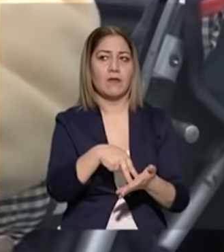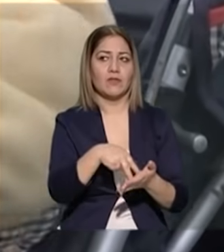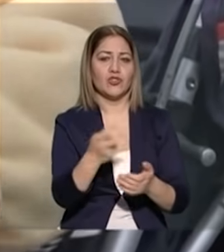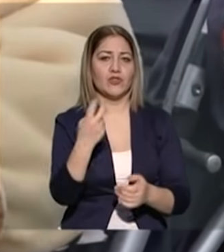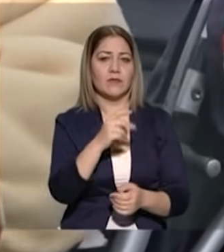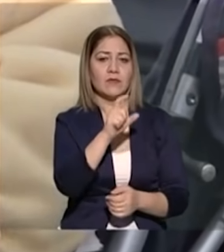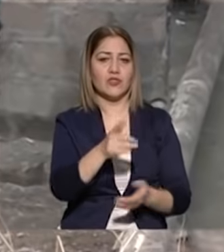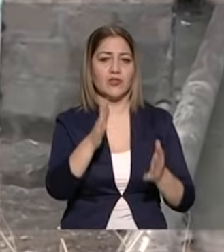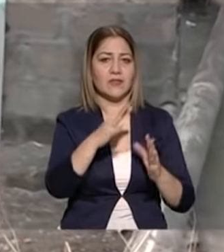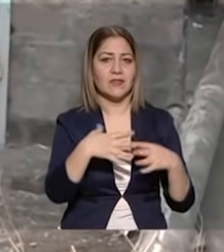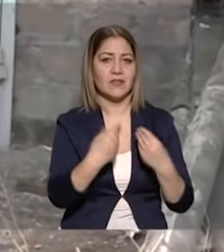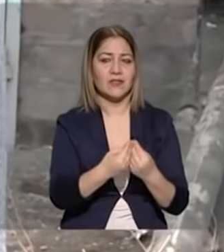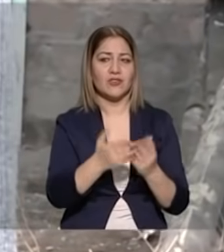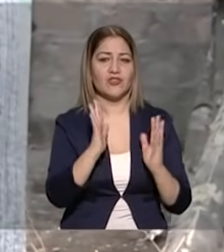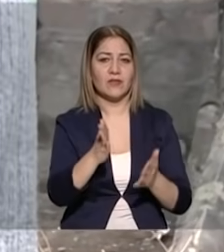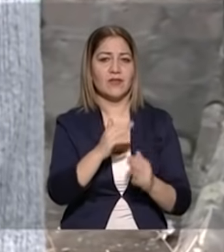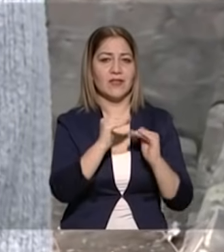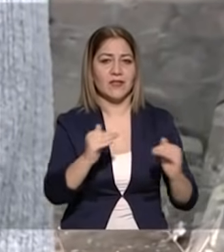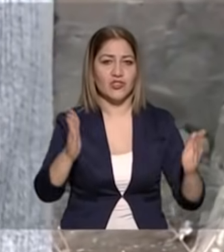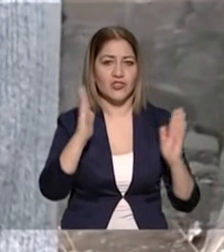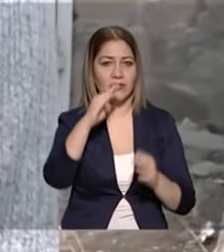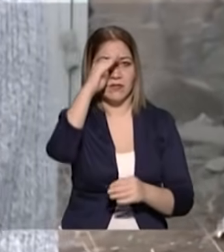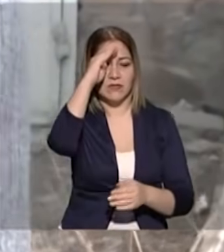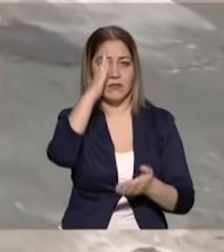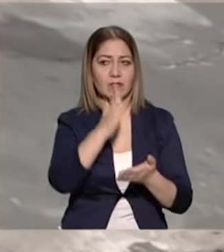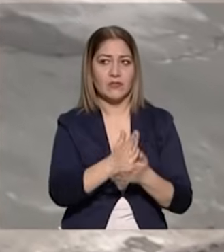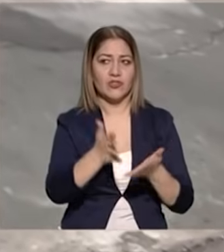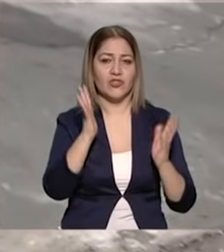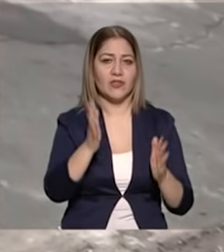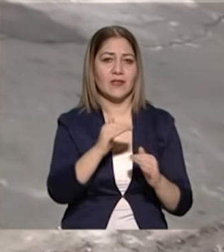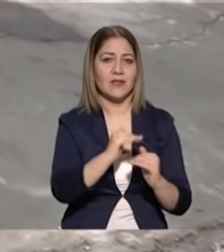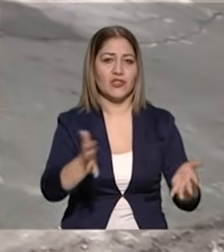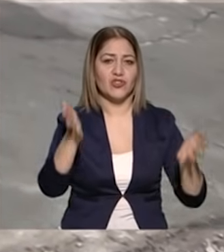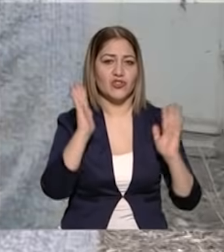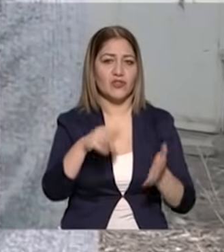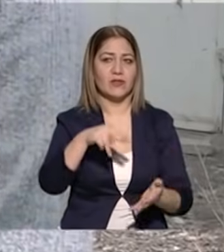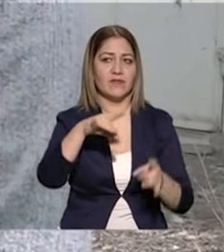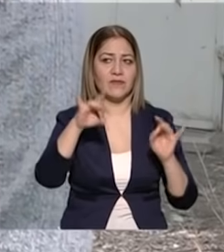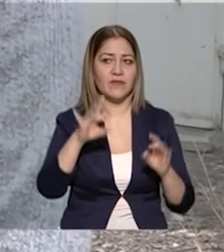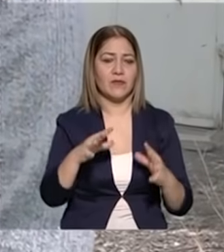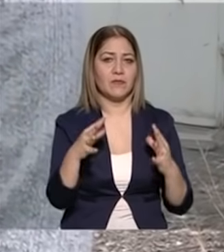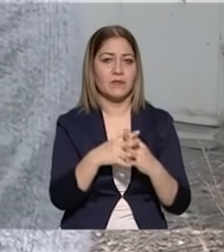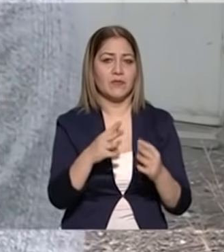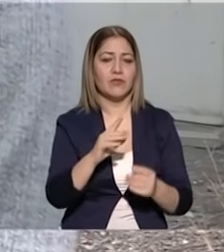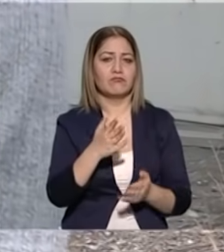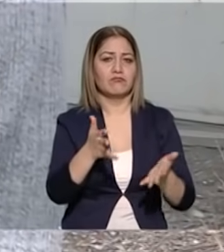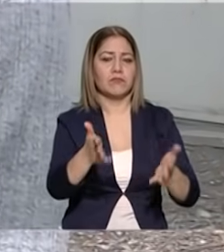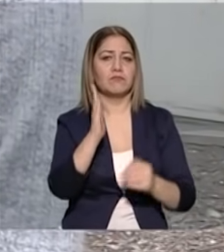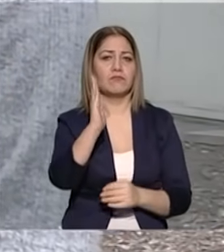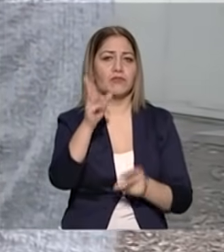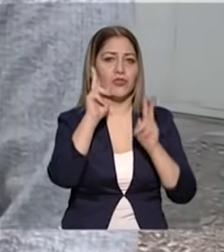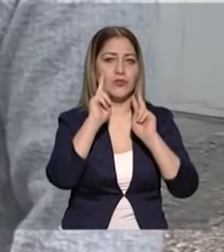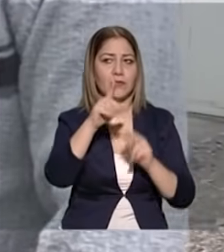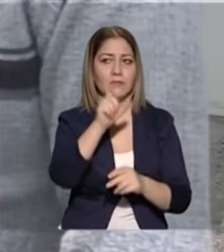Իմ նման ինչքան բազմազավակ տղա կա, ինչքան բազմազավակ տղա կա, որ այդքան մնաց ընդ պայքարեց։ Անորոշության պատճառով մարդ հինքը